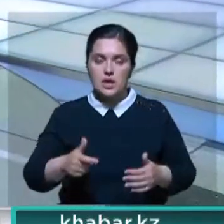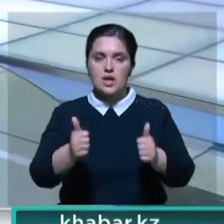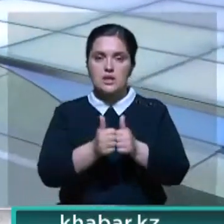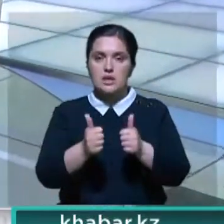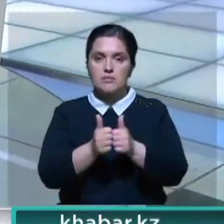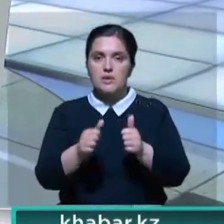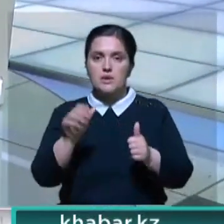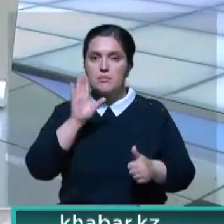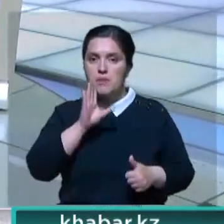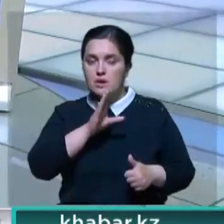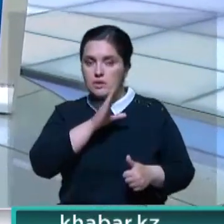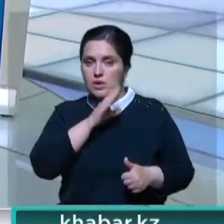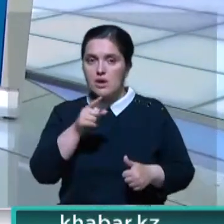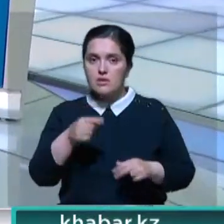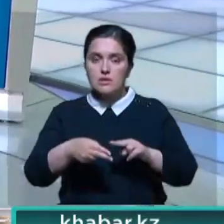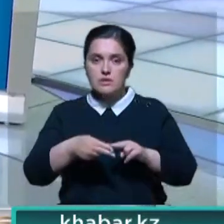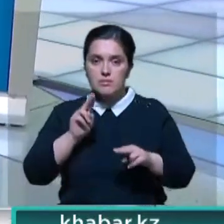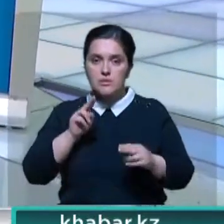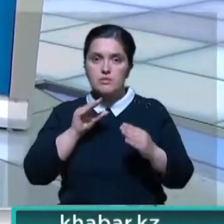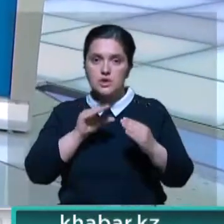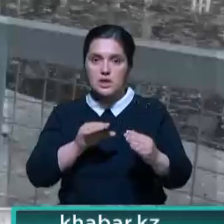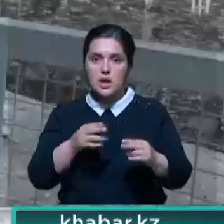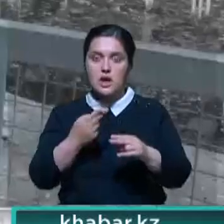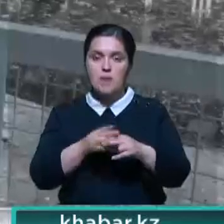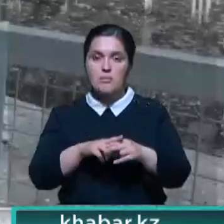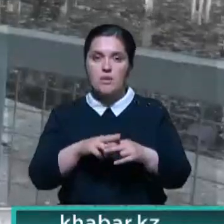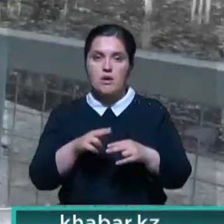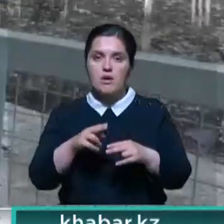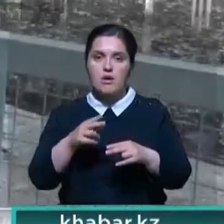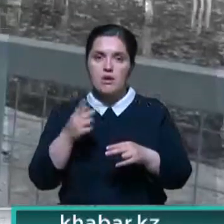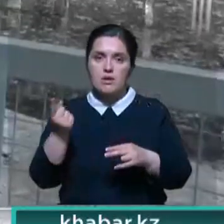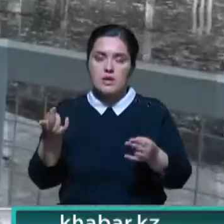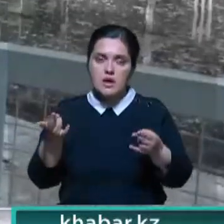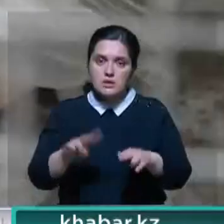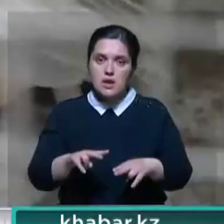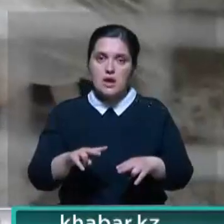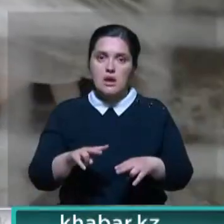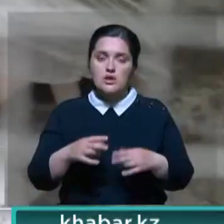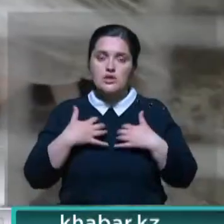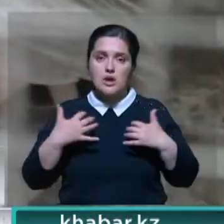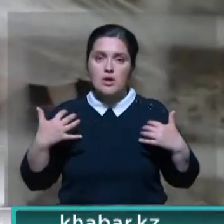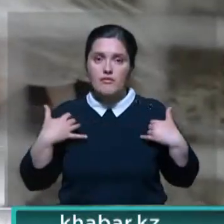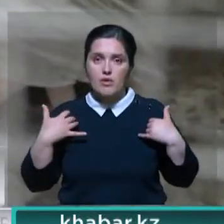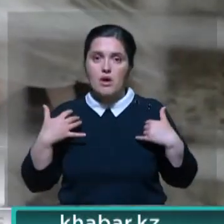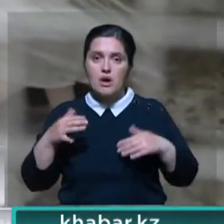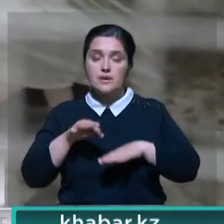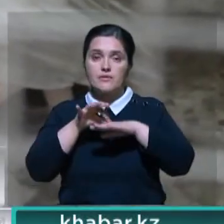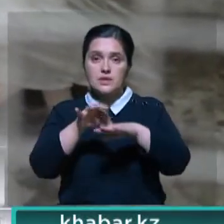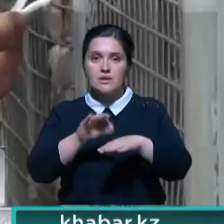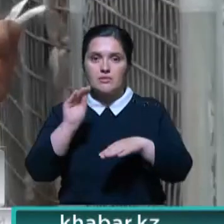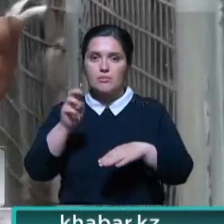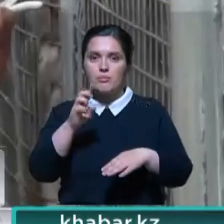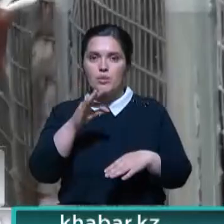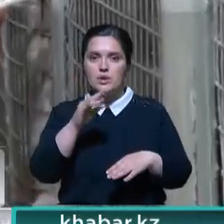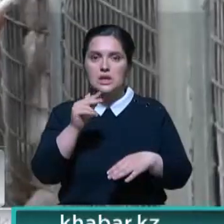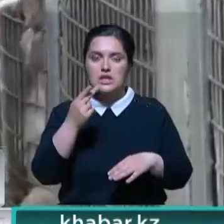на трассе рядом с погибшей матерью, которую сбила машина. Осиротевшего косуленка сначала отвезли к охотоведам, а потом решили пристроить